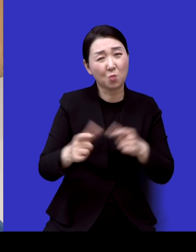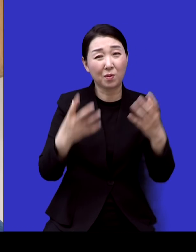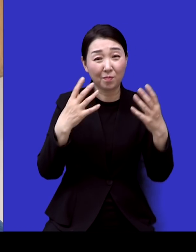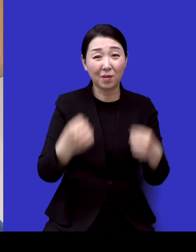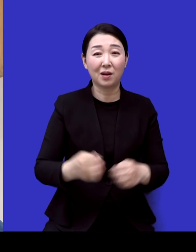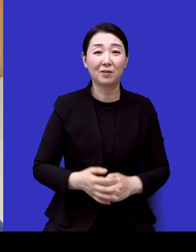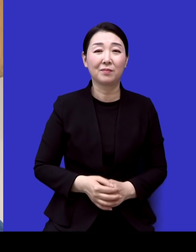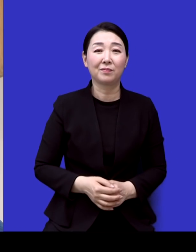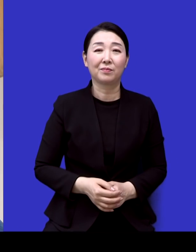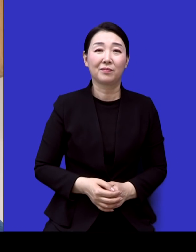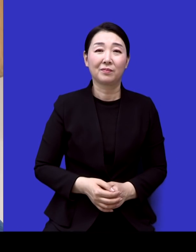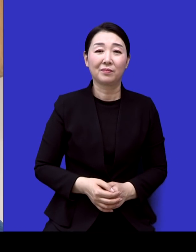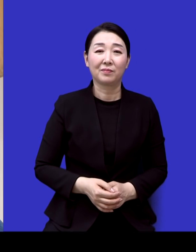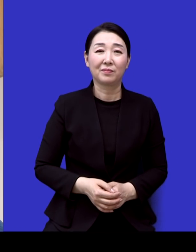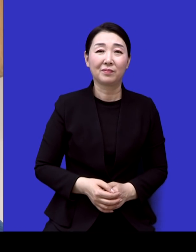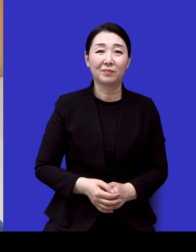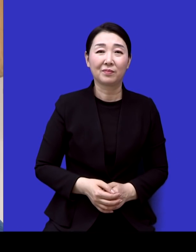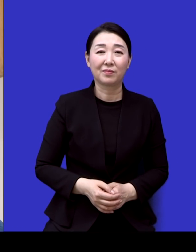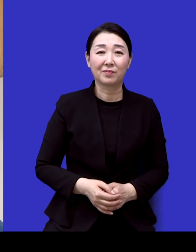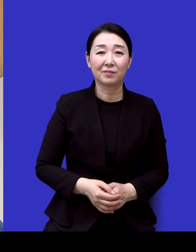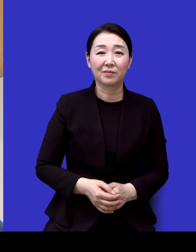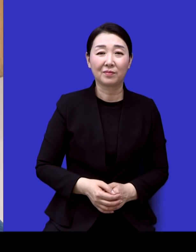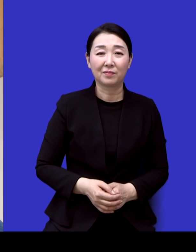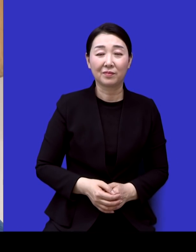고민했는데 부모님이